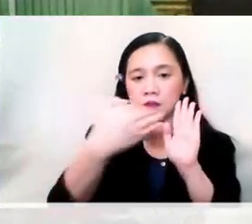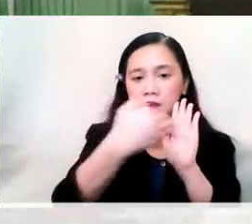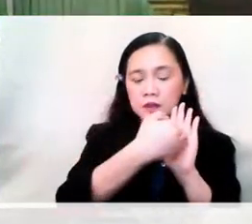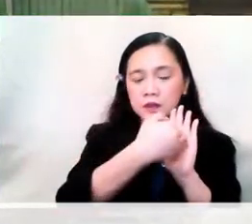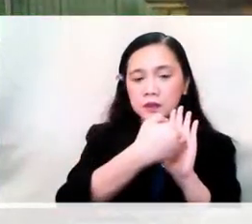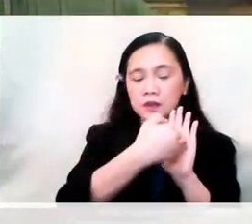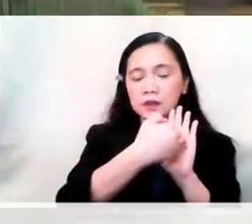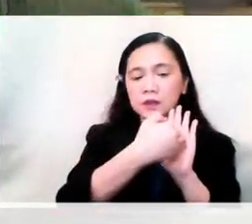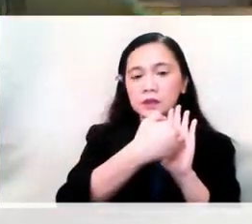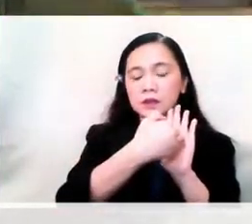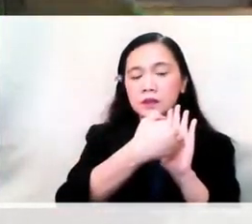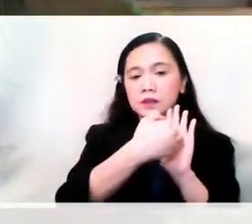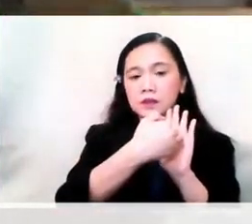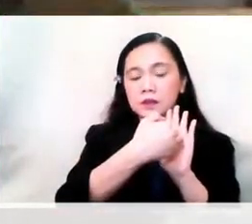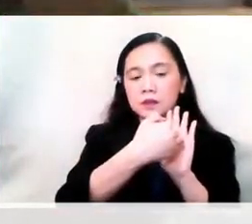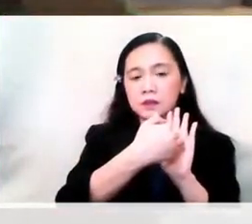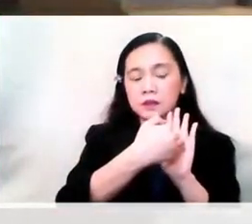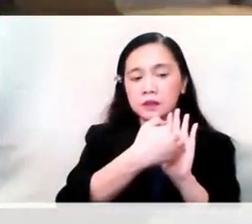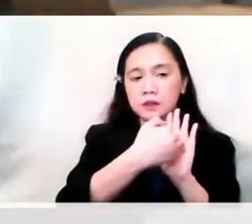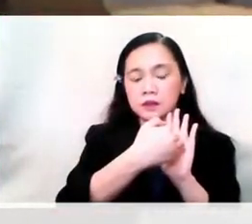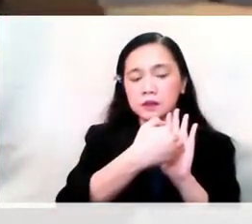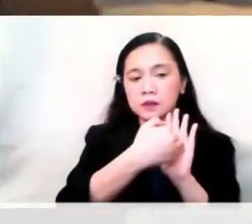nagkakasala sa